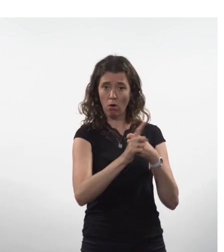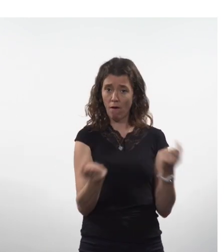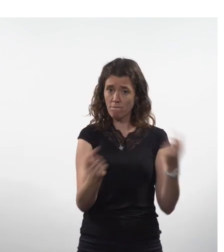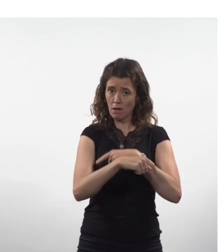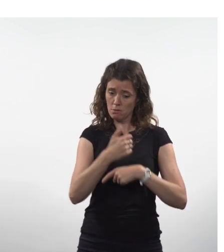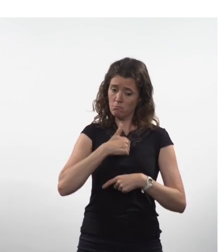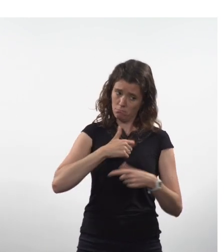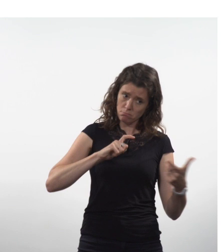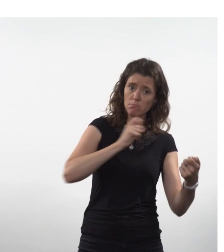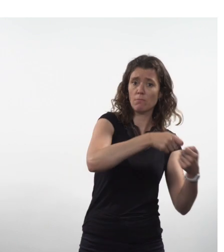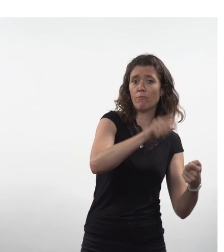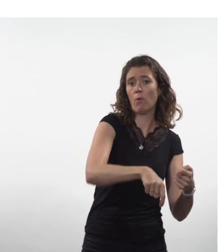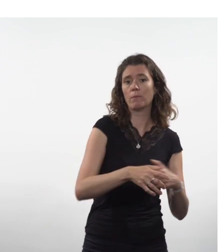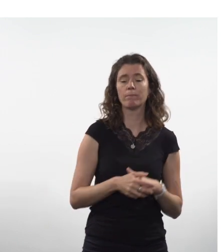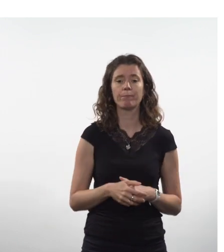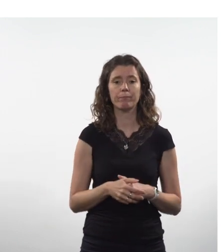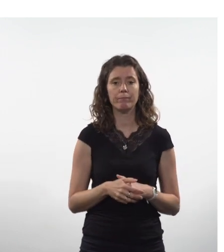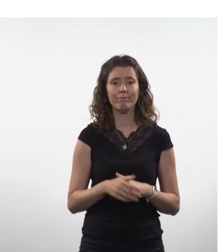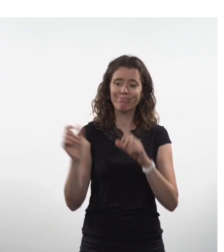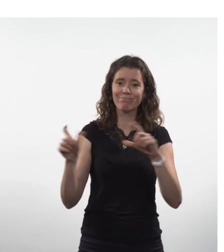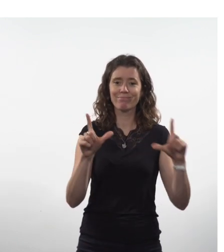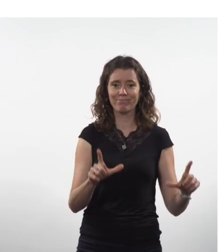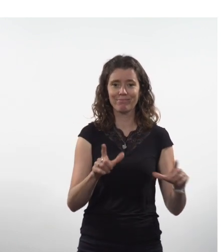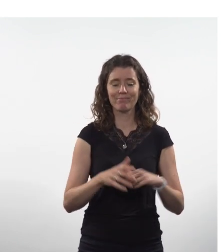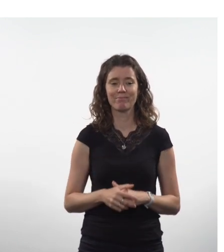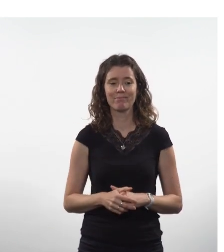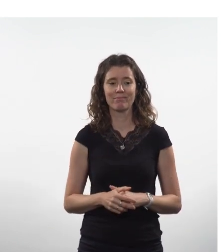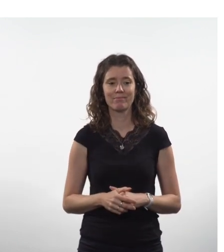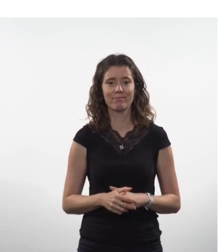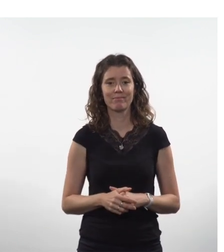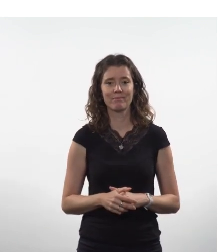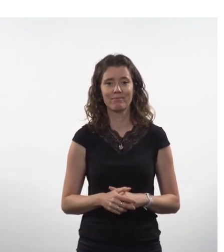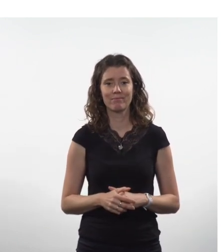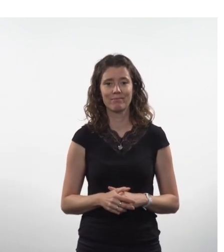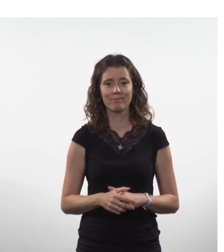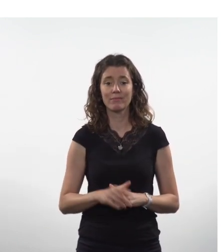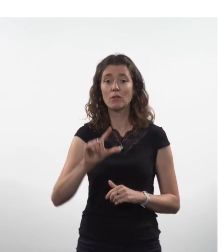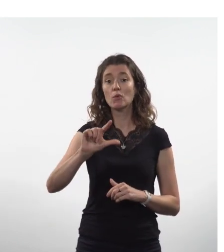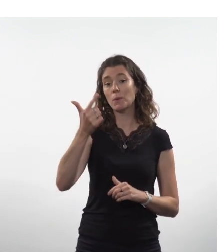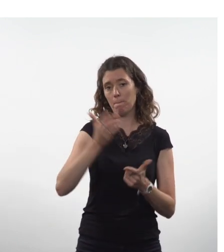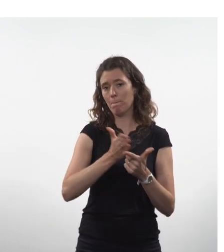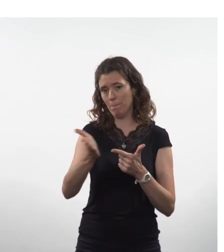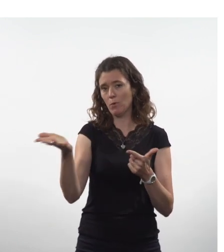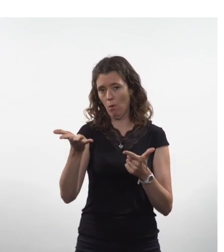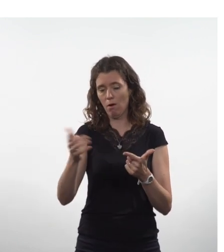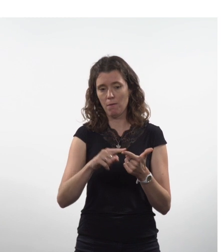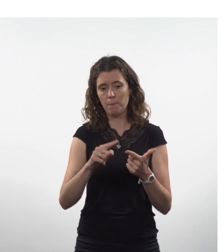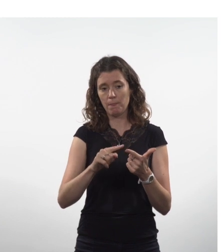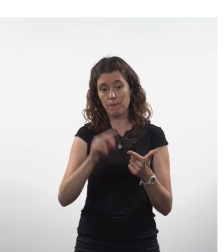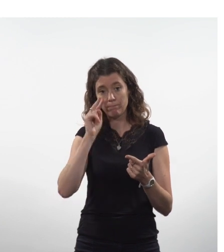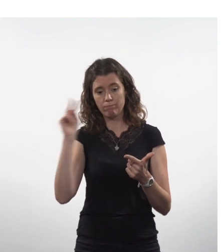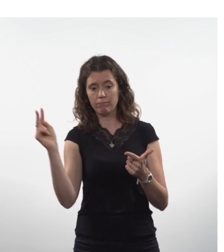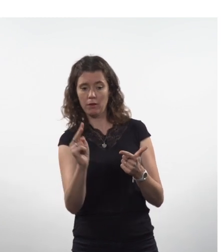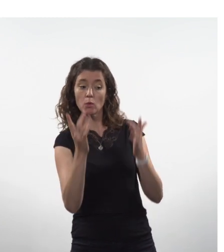repose sur le soignant. Diapositive suivante. Et le deuxième pilier, c'est une approche, une prise en